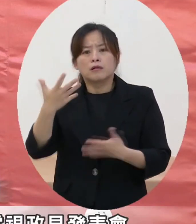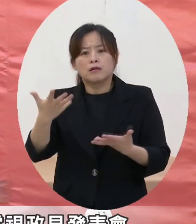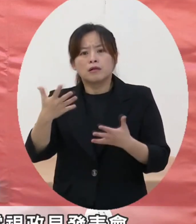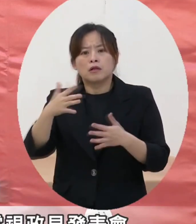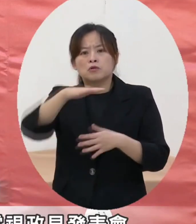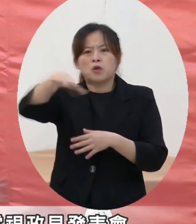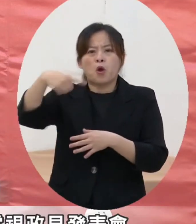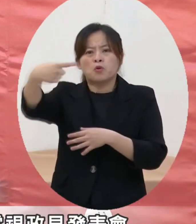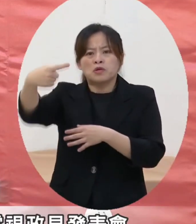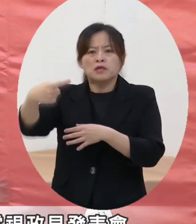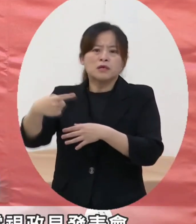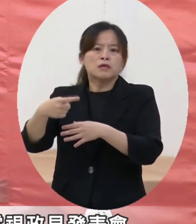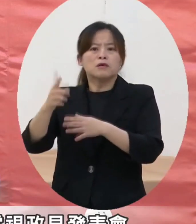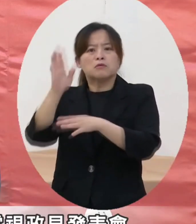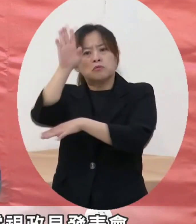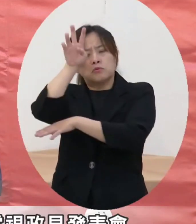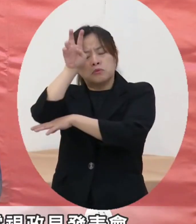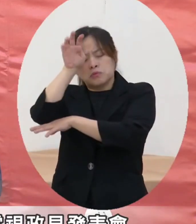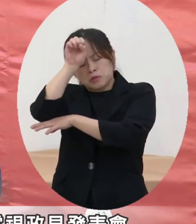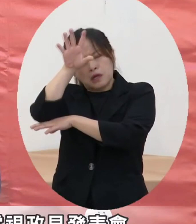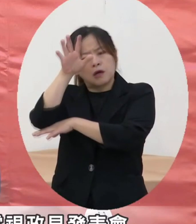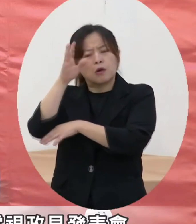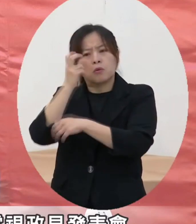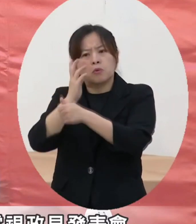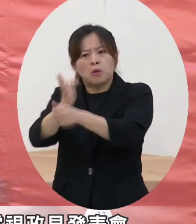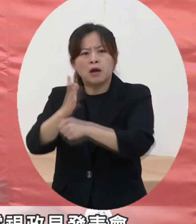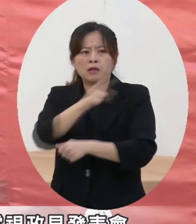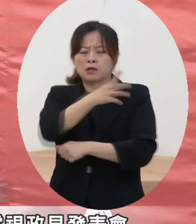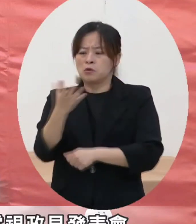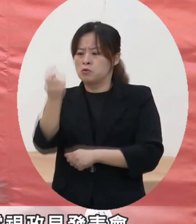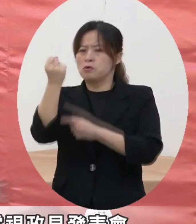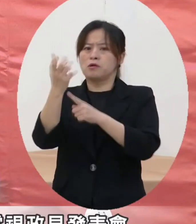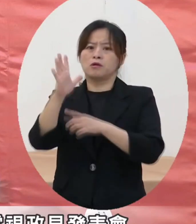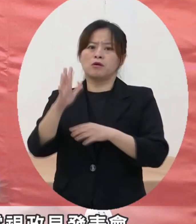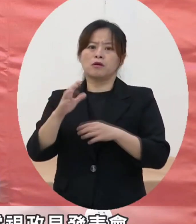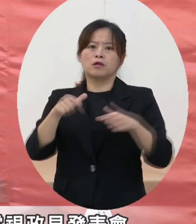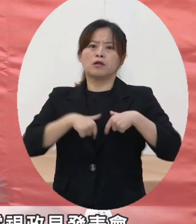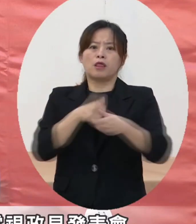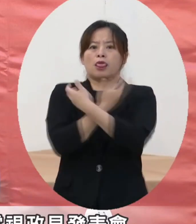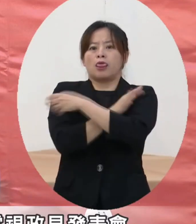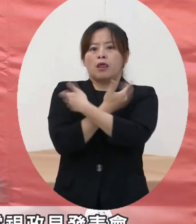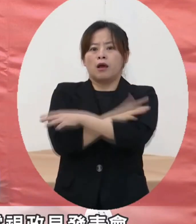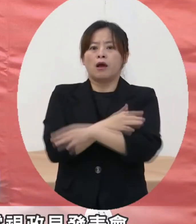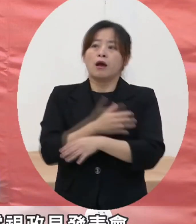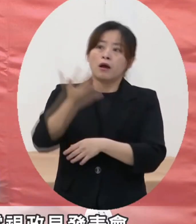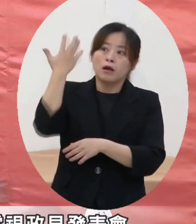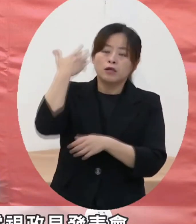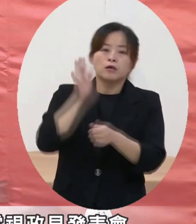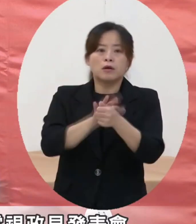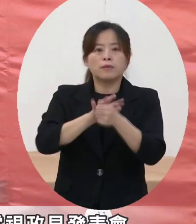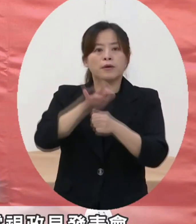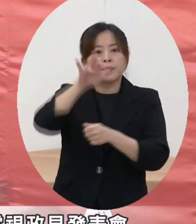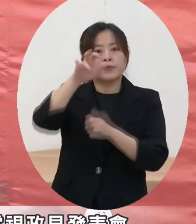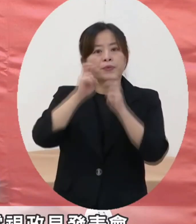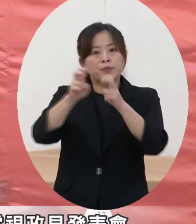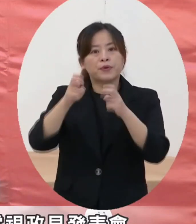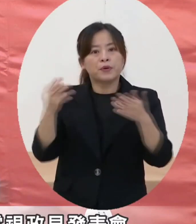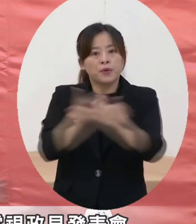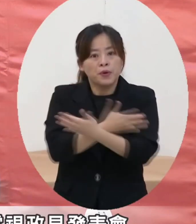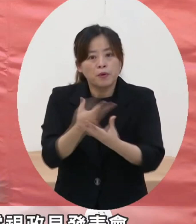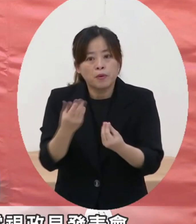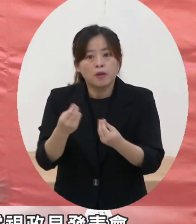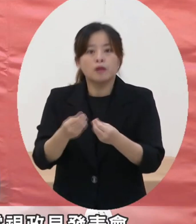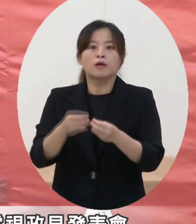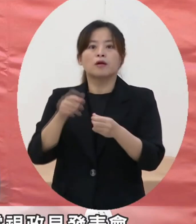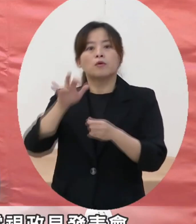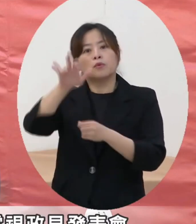担任过统派政党的最高顾问？张先生拥有权力却无心承担，过去没有办法让机场捷运通车，没有办